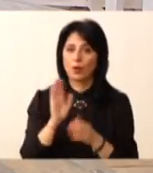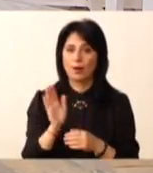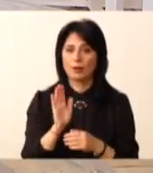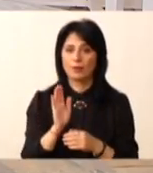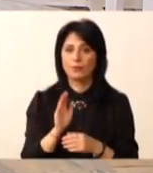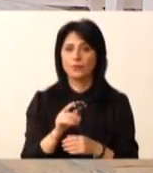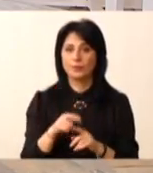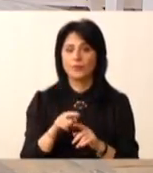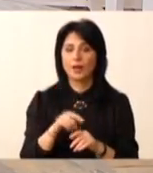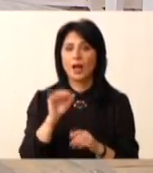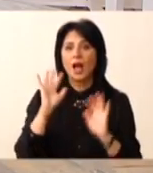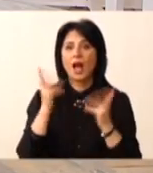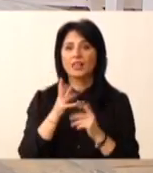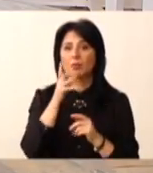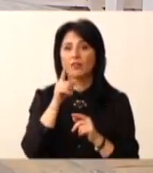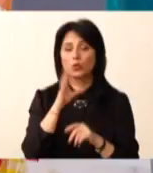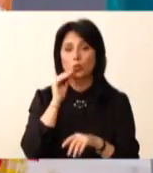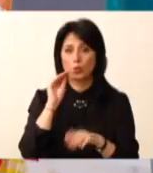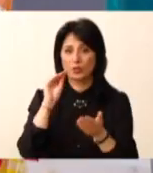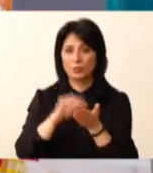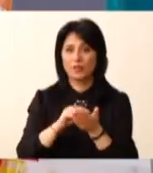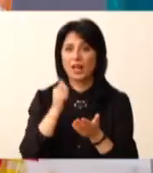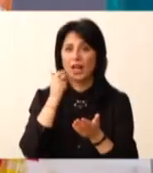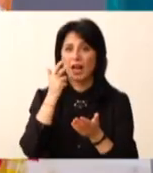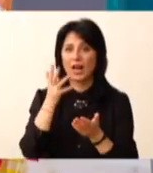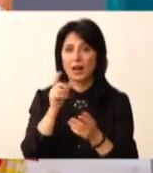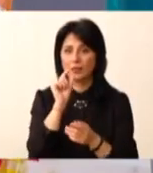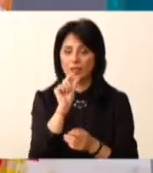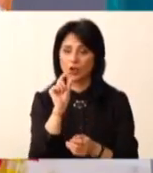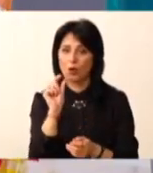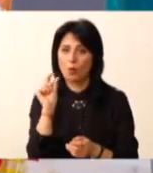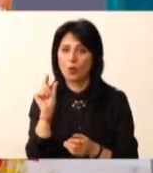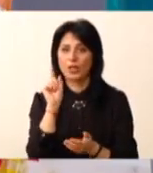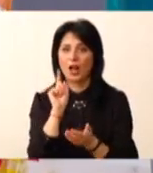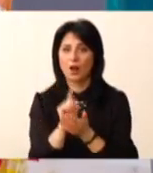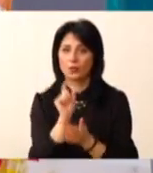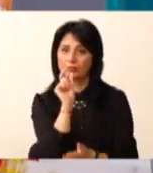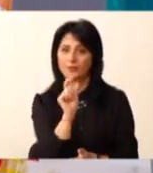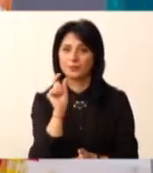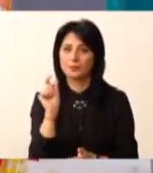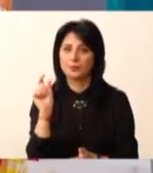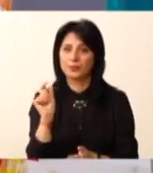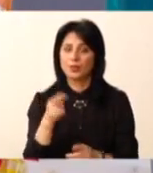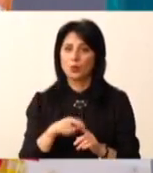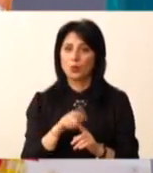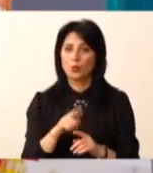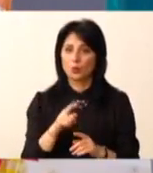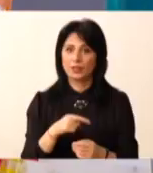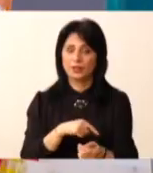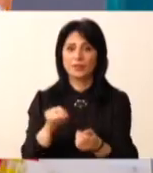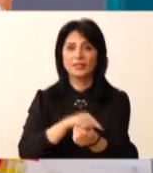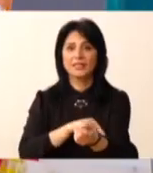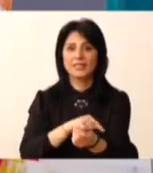ასეა? აუტოიმუნური ანთების დიაგნოზი რო დაისვას, რამდენიმე კომპონენტია აუცილებელი. აი ეს მინდოდა რომ გეტყვით. ეს რომ იყოს